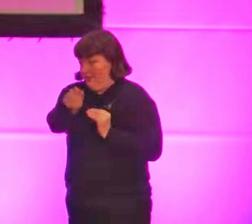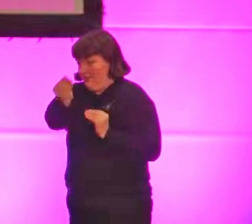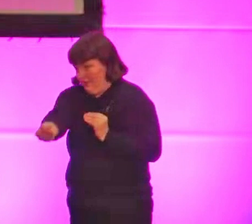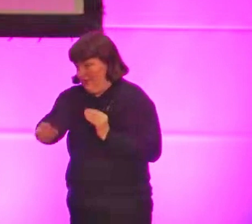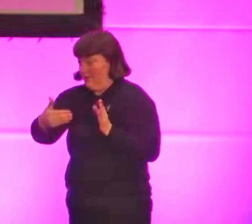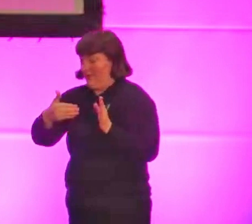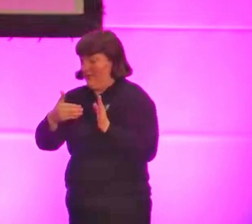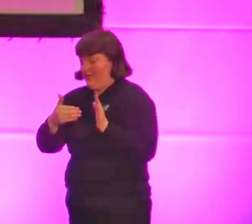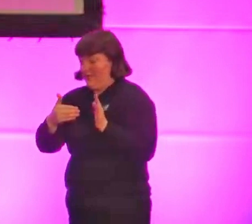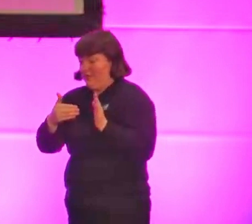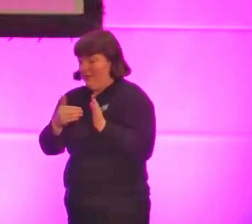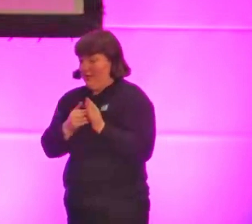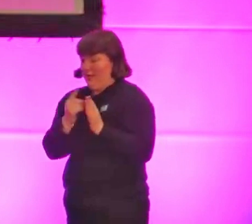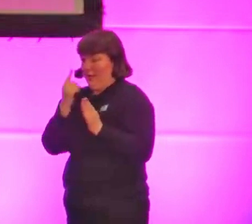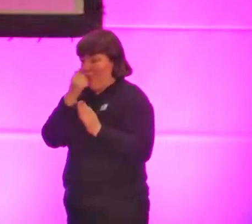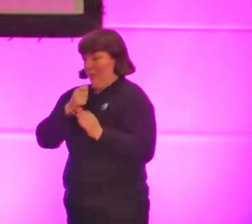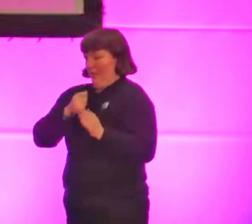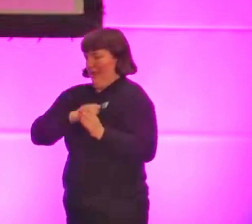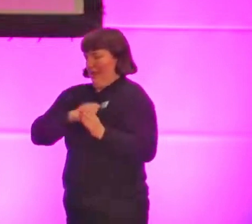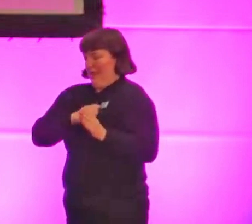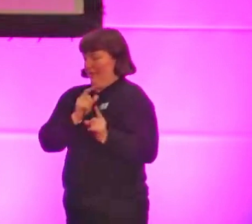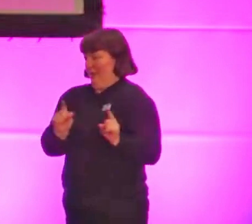till målsägande biträdena.